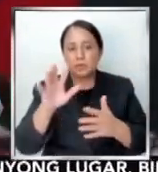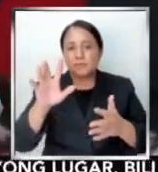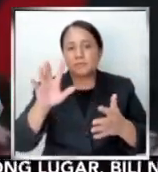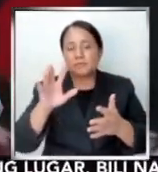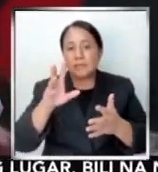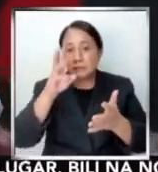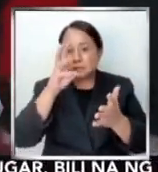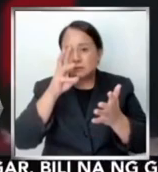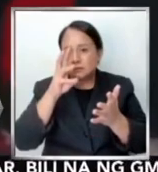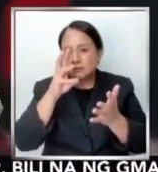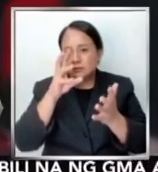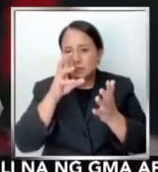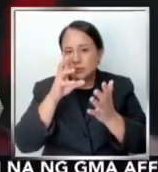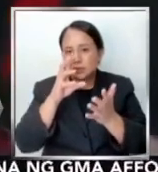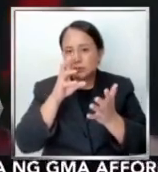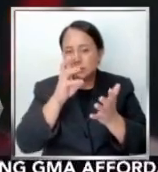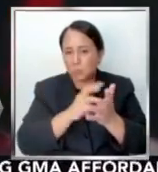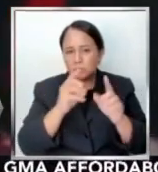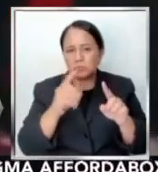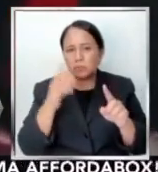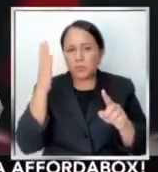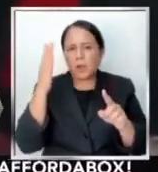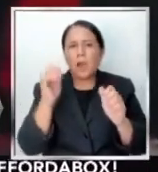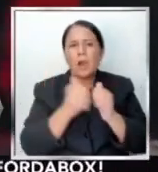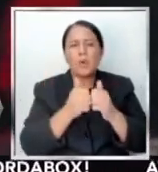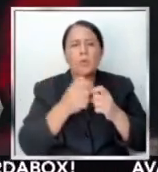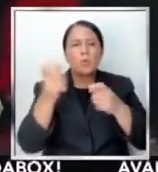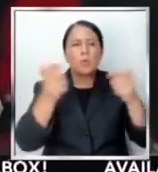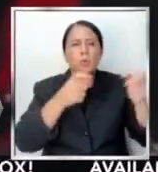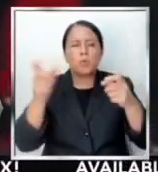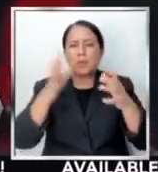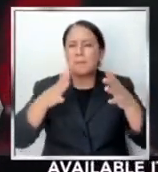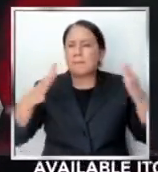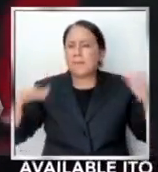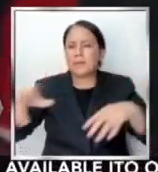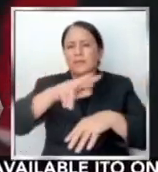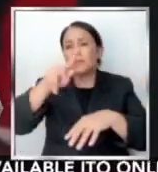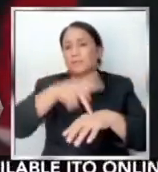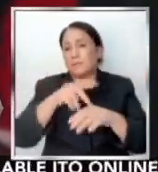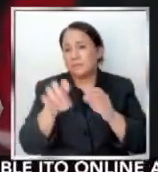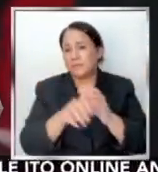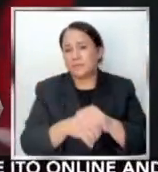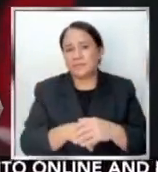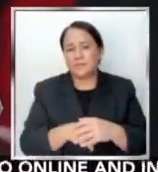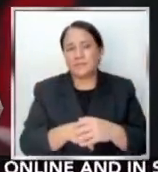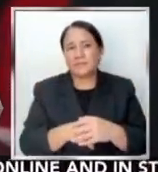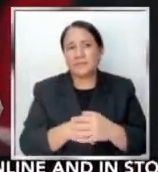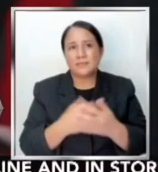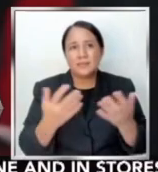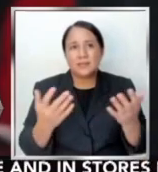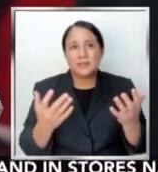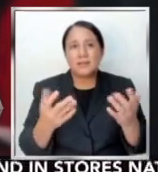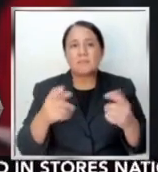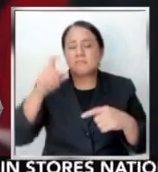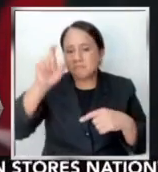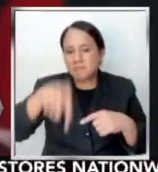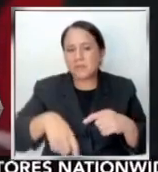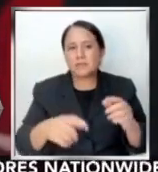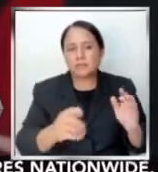naman ma-manage ang isang napakalaking bansa kagaya ng Pilipinas? So, dapat humarap